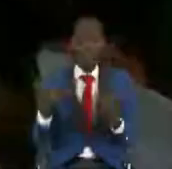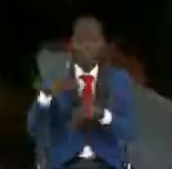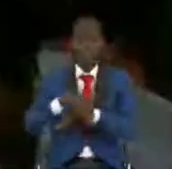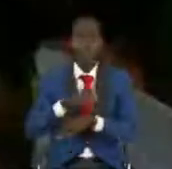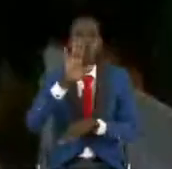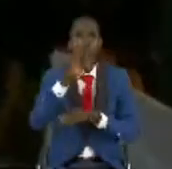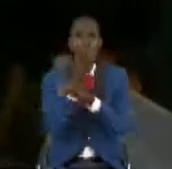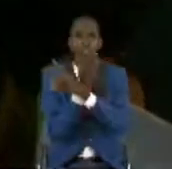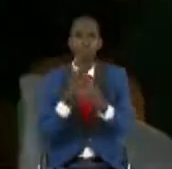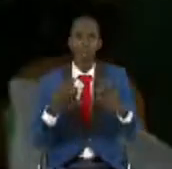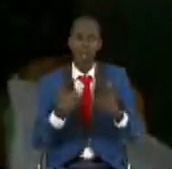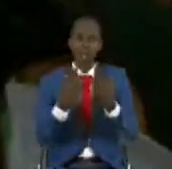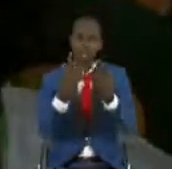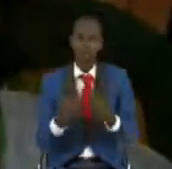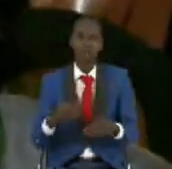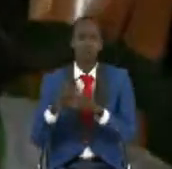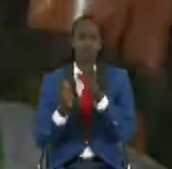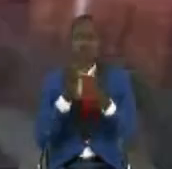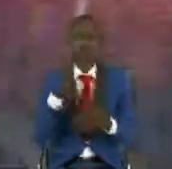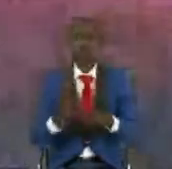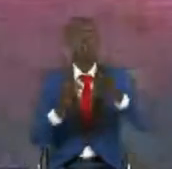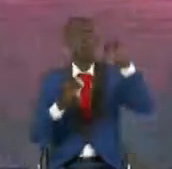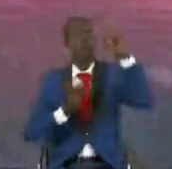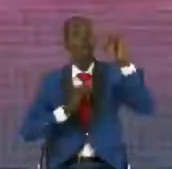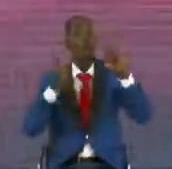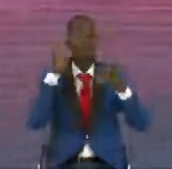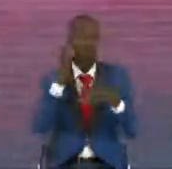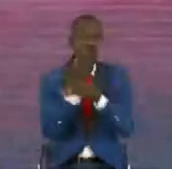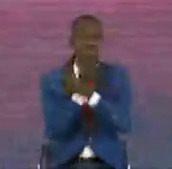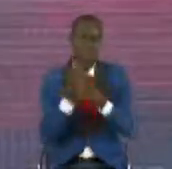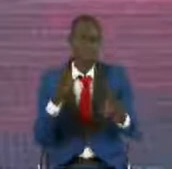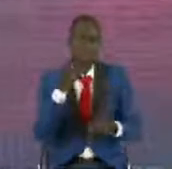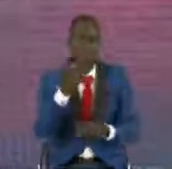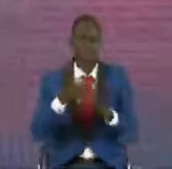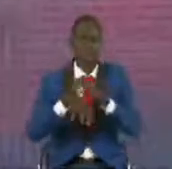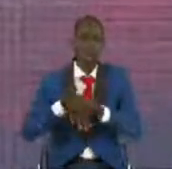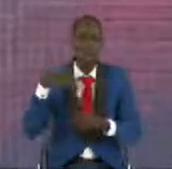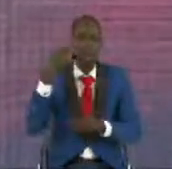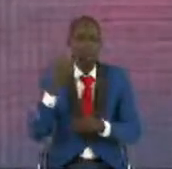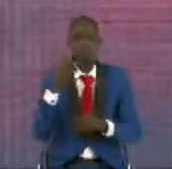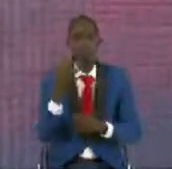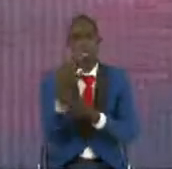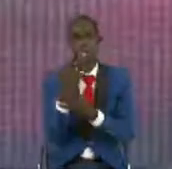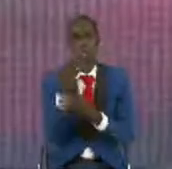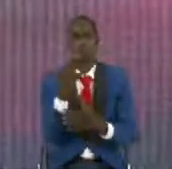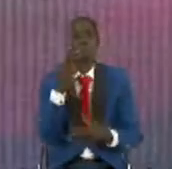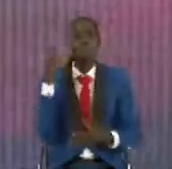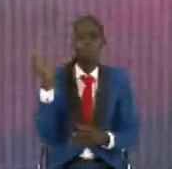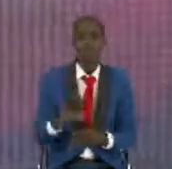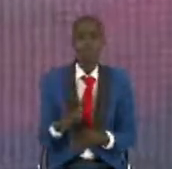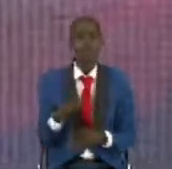ta délivrance est venue. Je te délivrerai de la main des méchants. Je